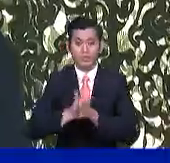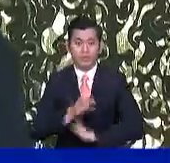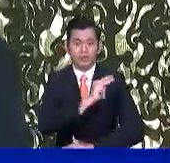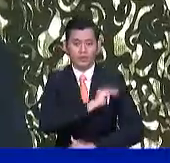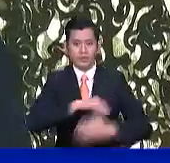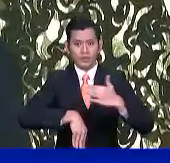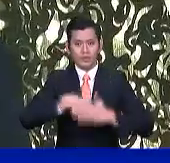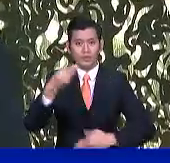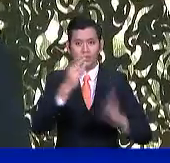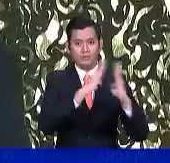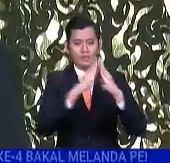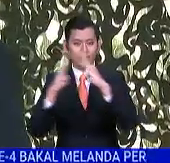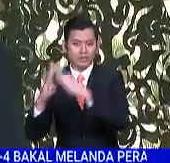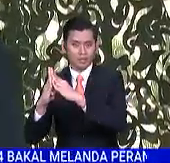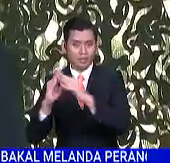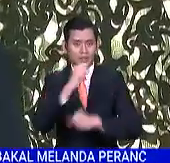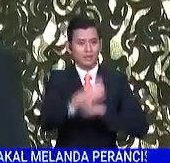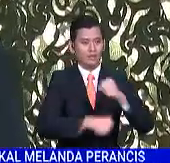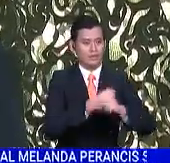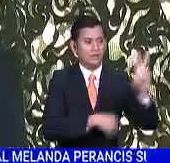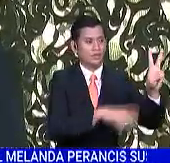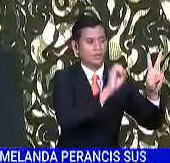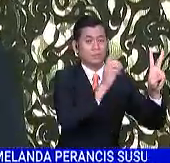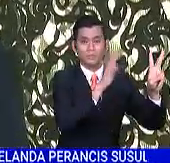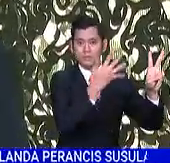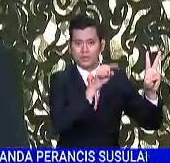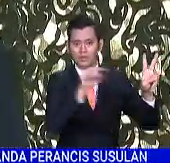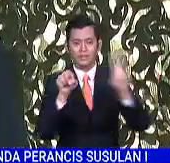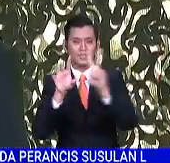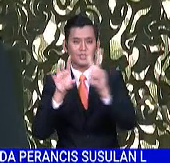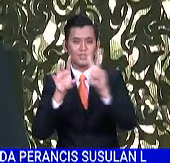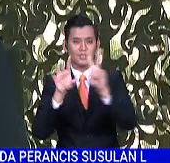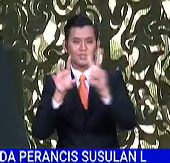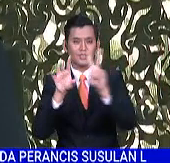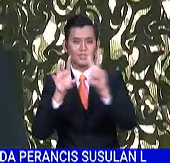Bandar dan Wilayah pada tahun 2015 hingga 2018.